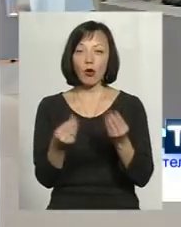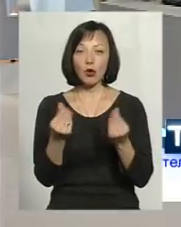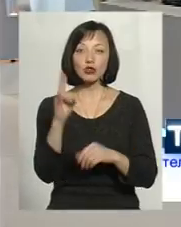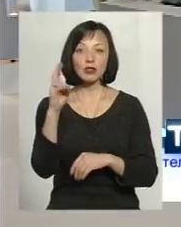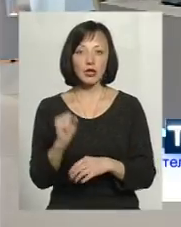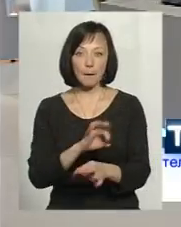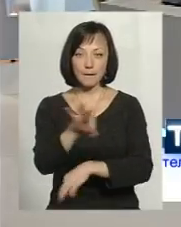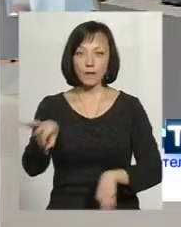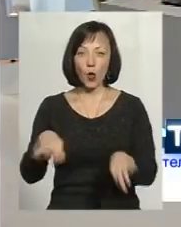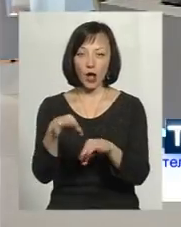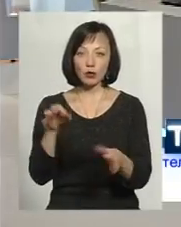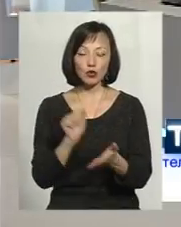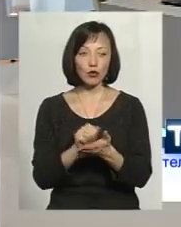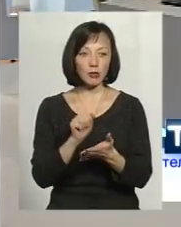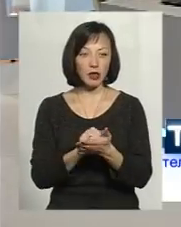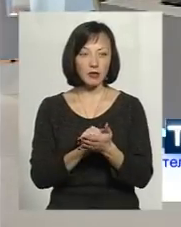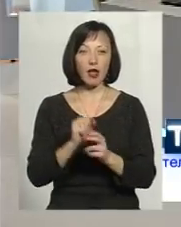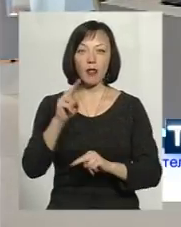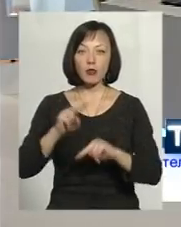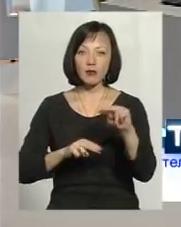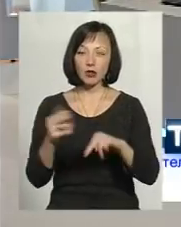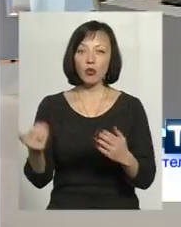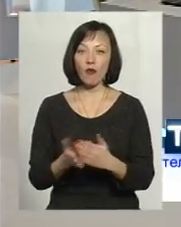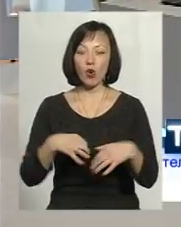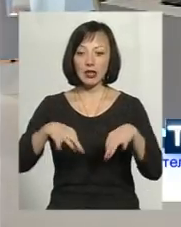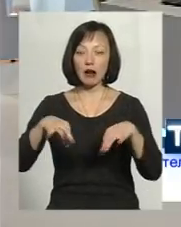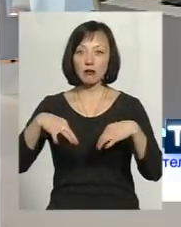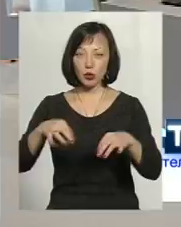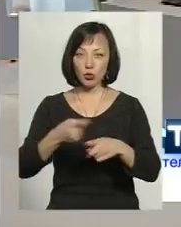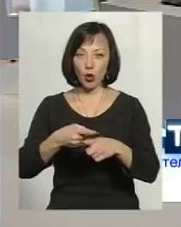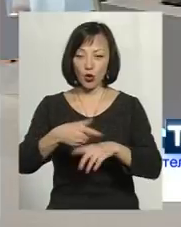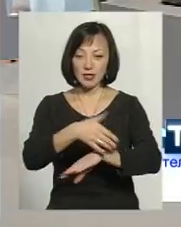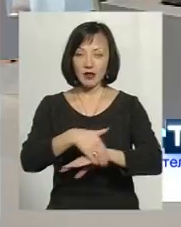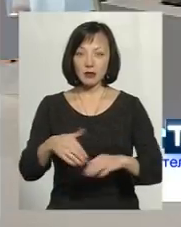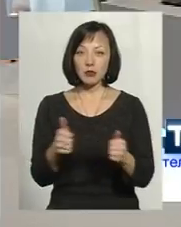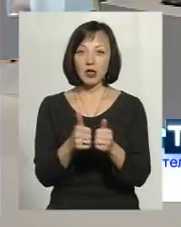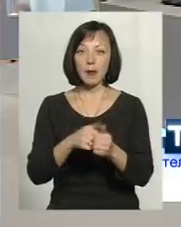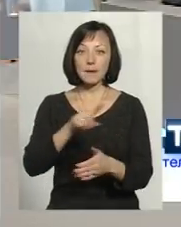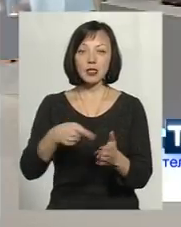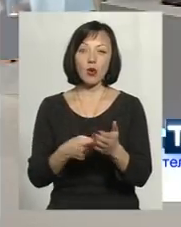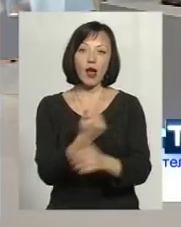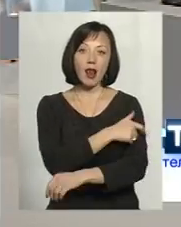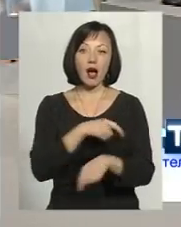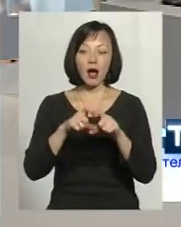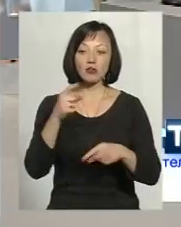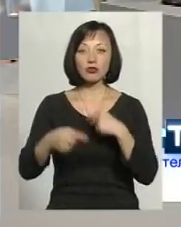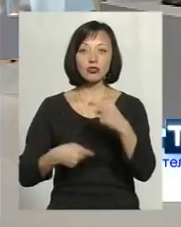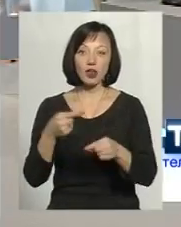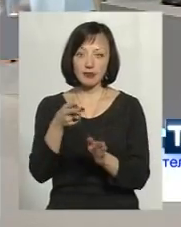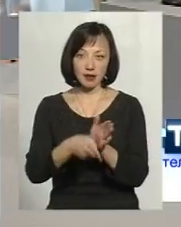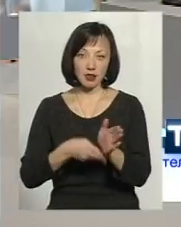на проєктно-кошторисну документацію, на будівництво нової транспортної розв'язки поблизу міської лікарні через залізницю.